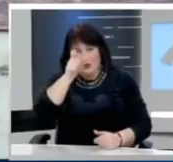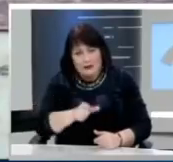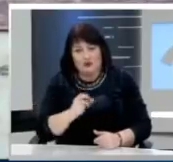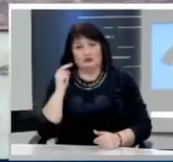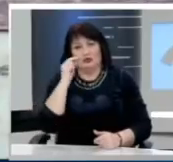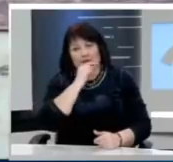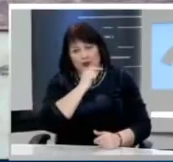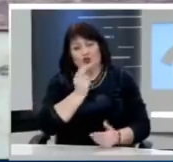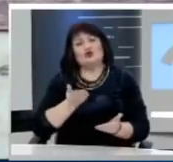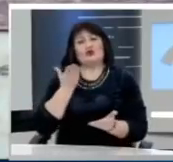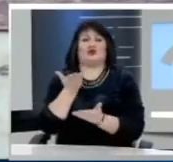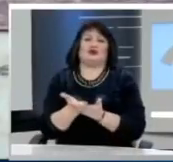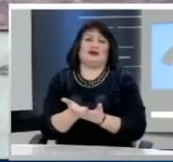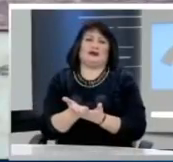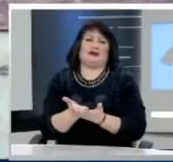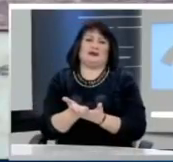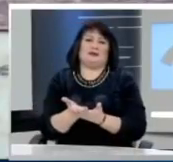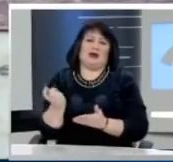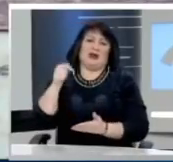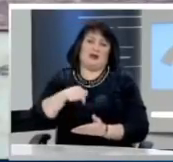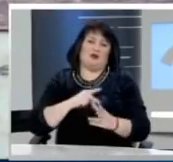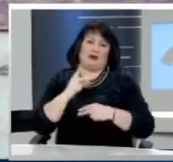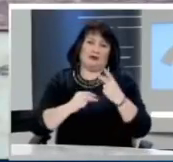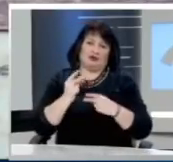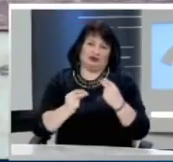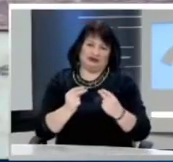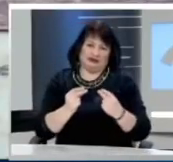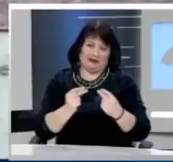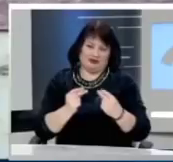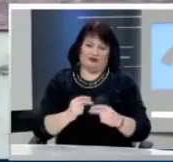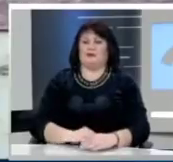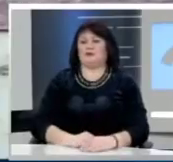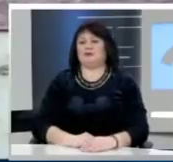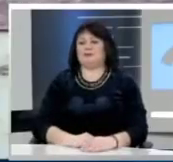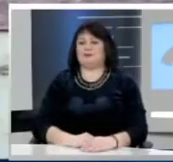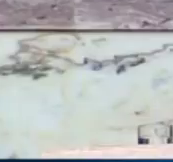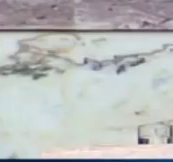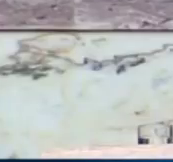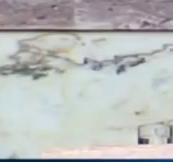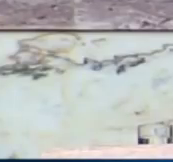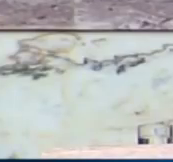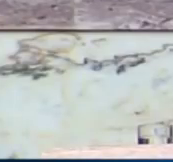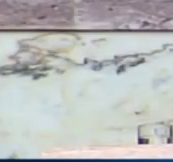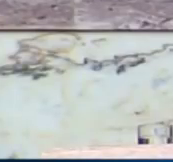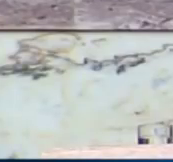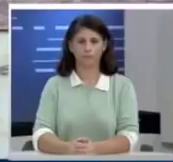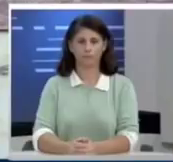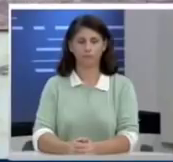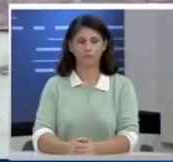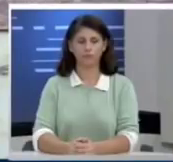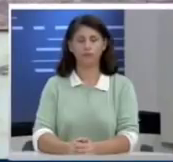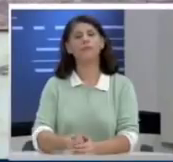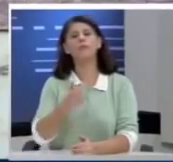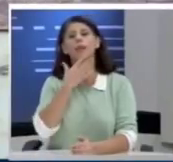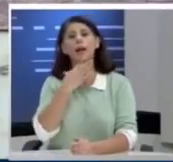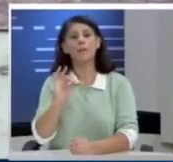του Πρωθυπουργού και της κυβέρνησης έρχεται για να συζητηθεί στην Ελληνική Βουλή. Άρα, επειδή δε